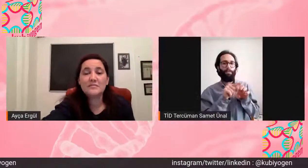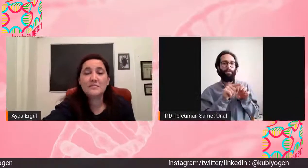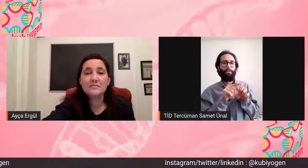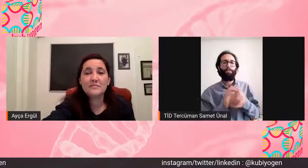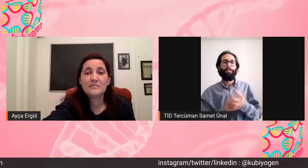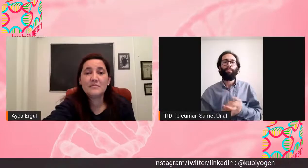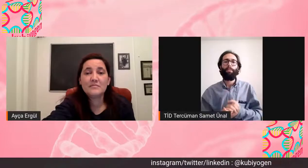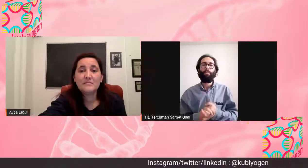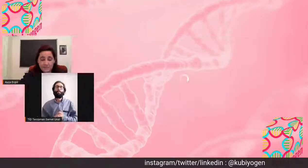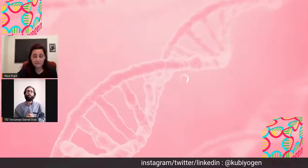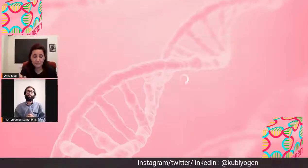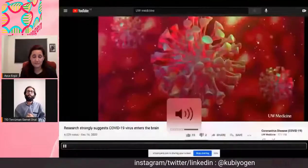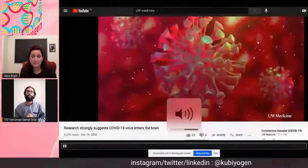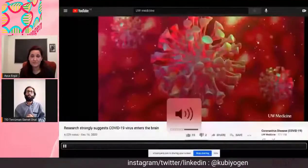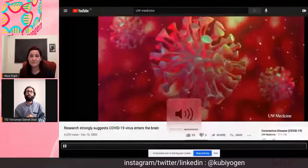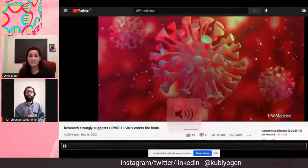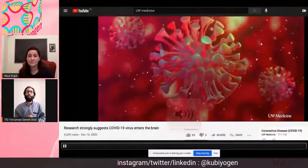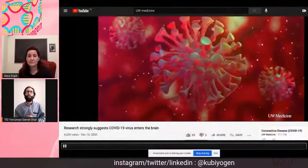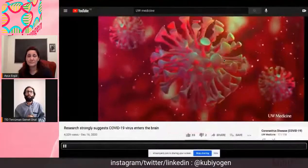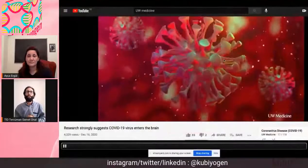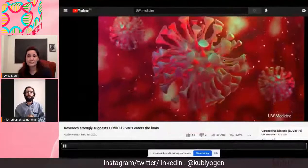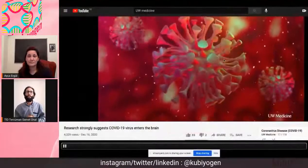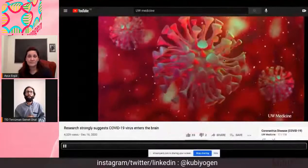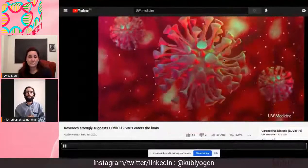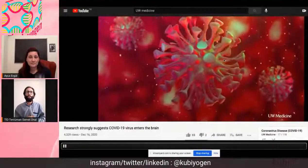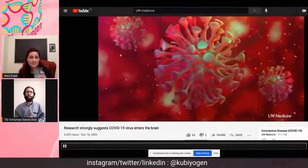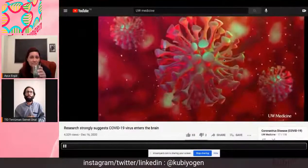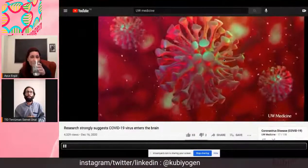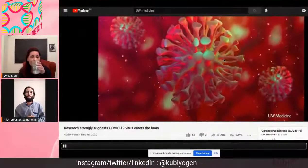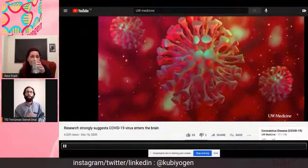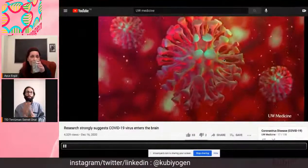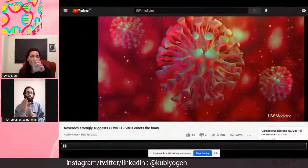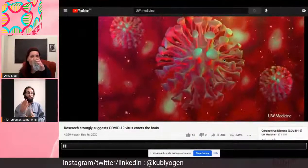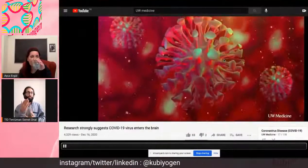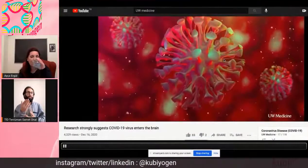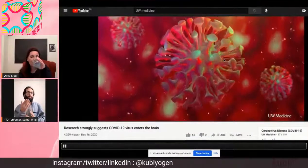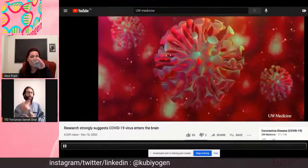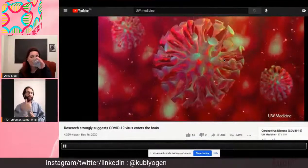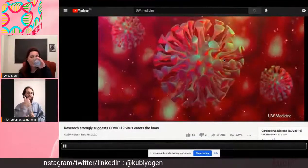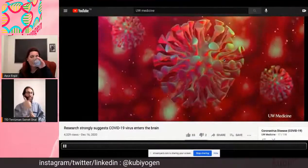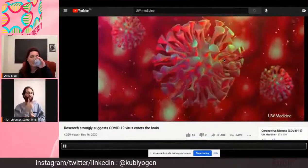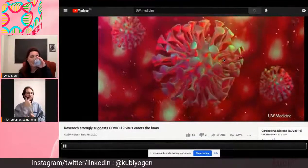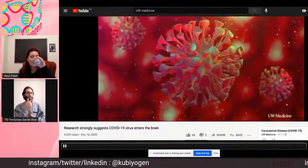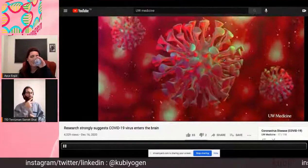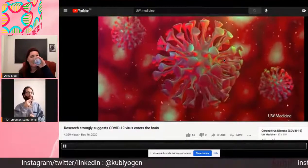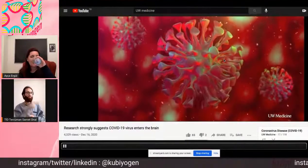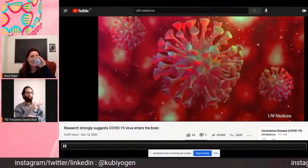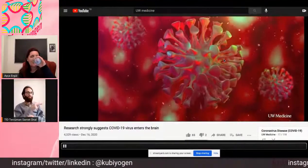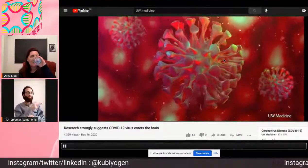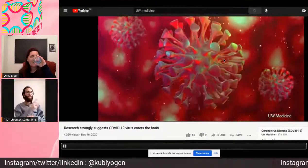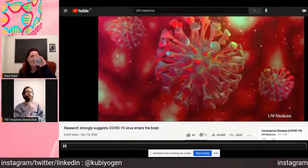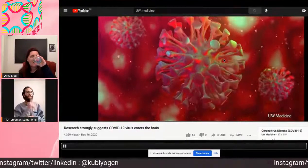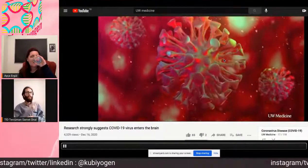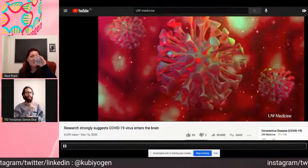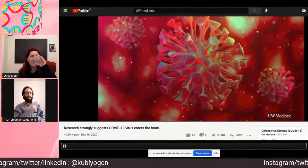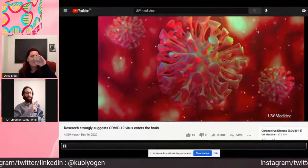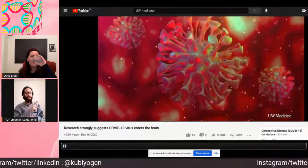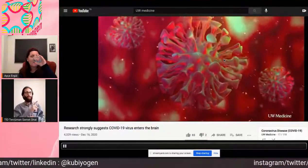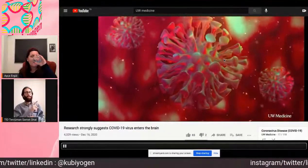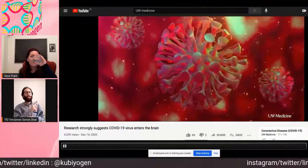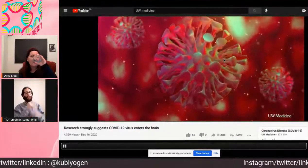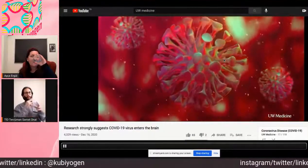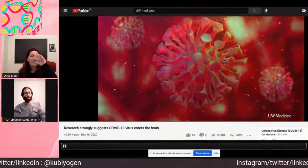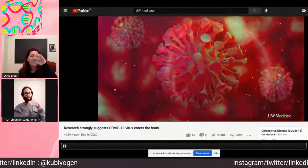Eksin. Remember little pictures that you ever see a cold virus that's always scattered with these little red things sticking that's the